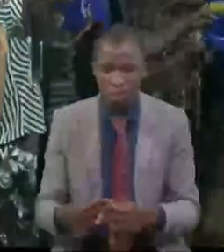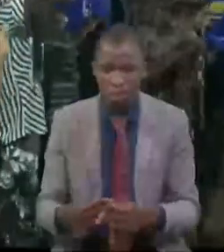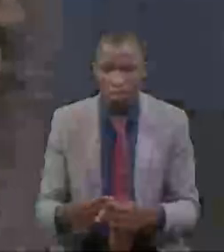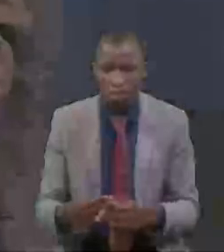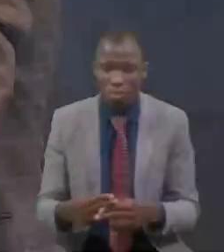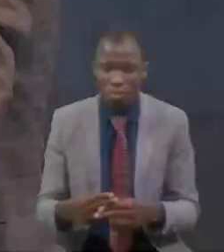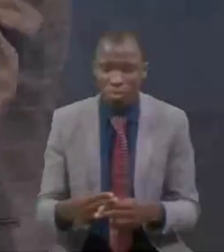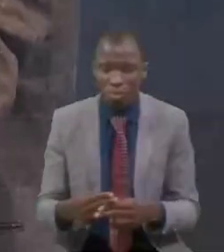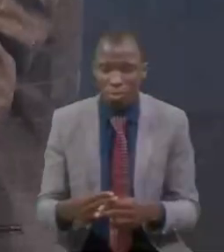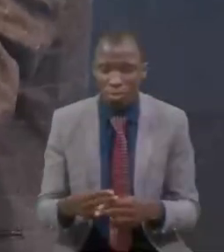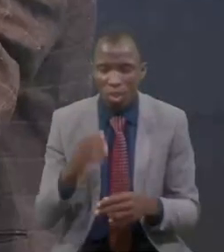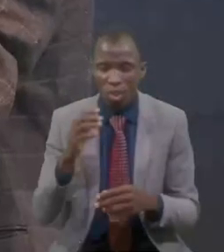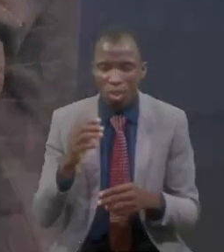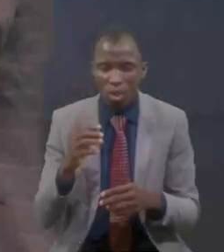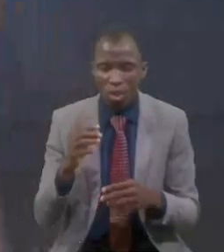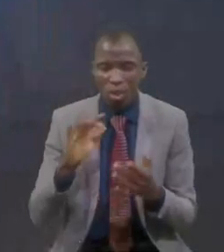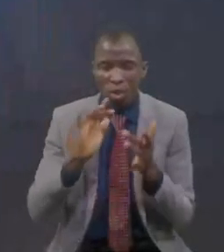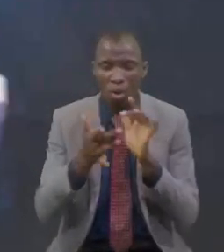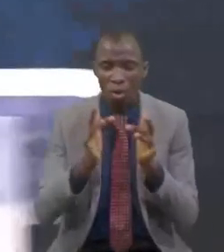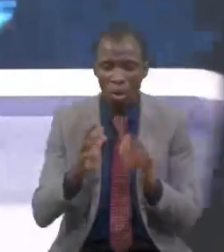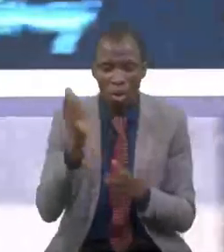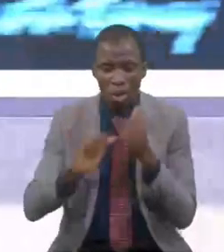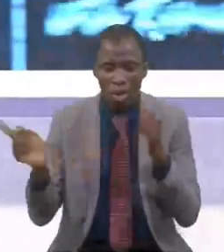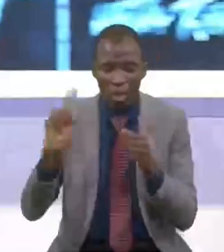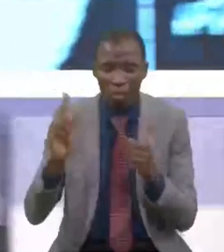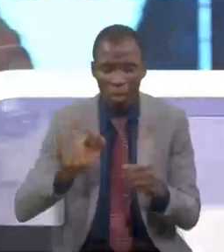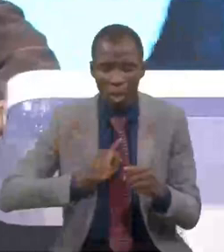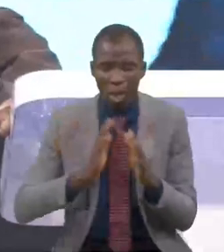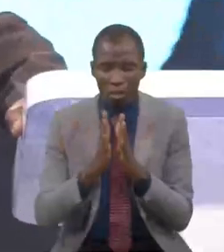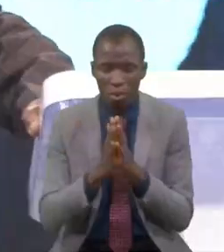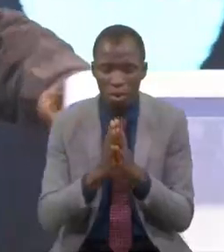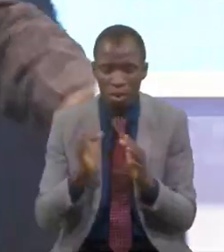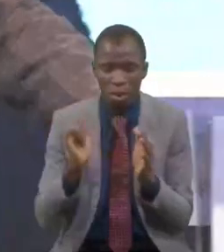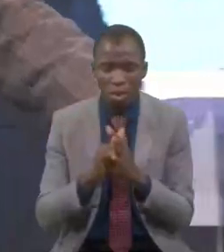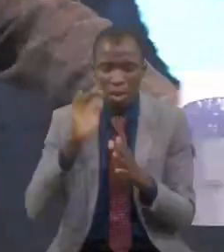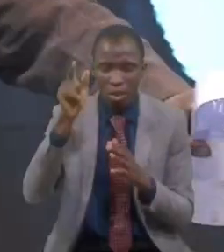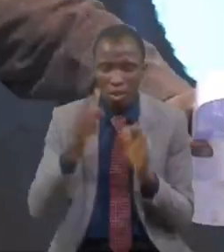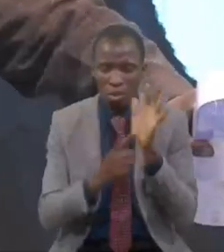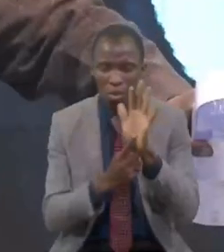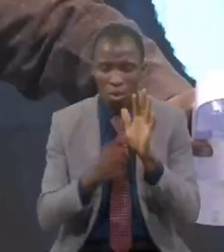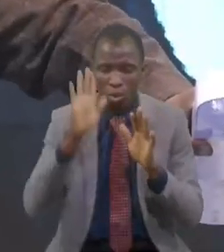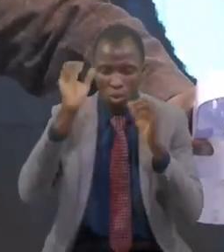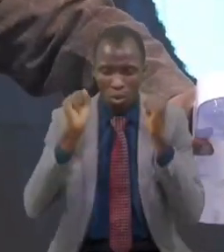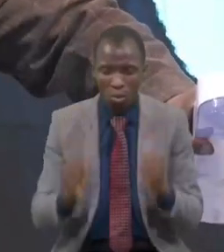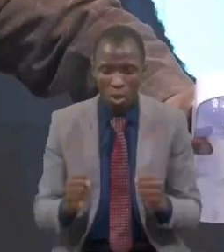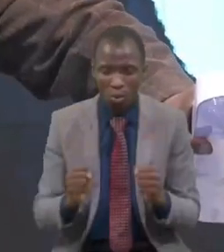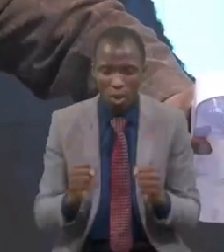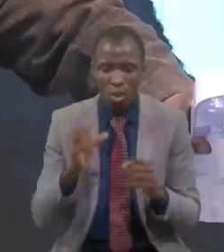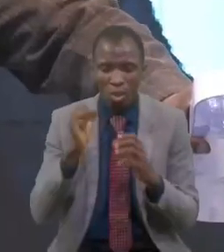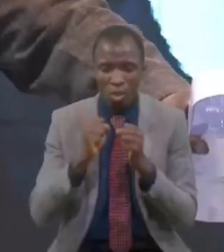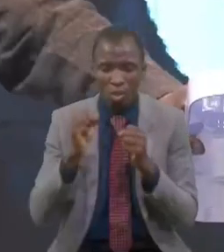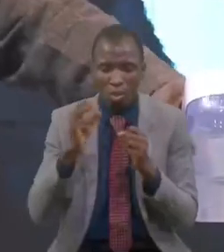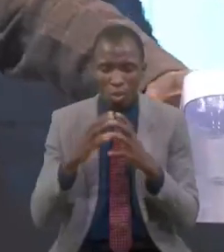Jésus-Christ en ligne et partout je prie que tu manifeste ta puissance